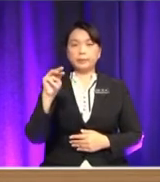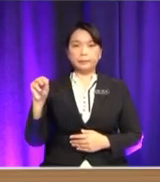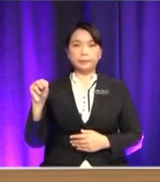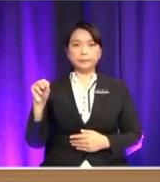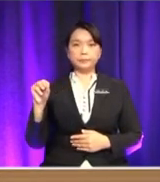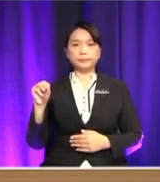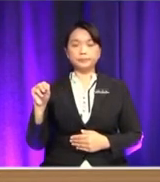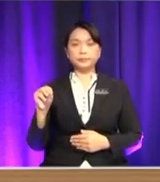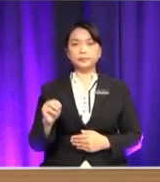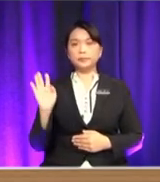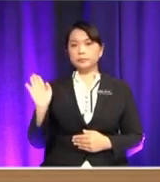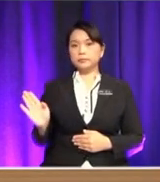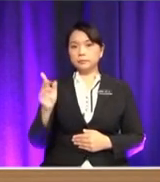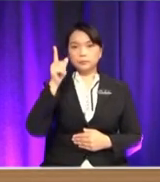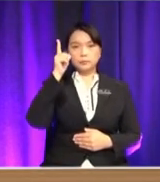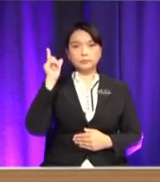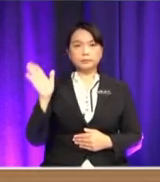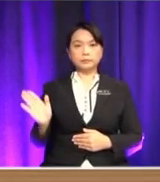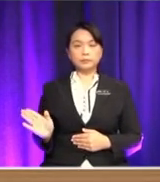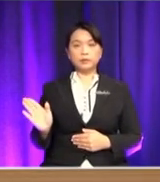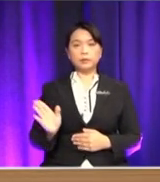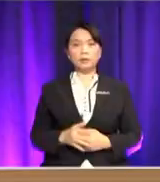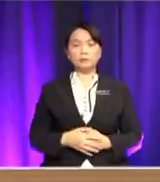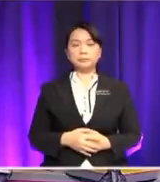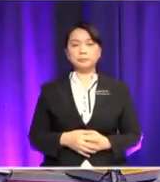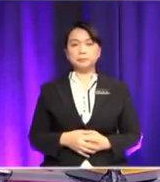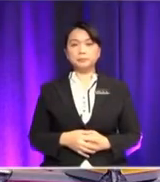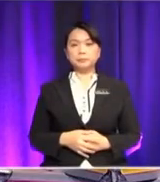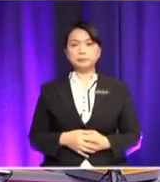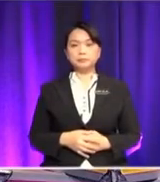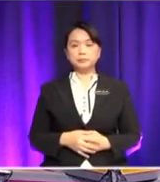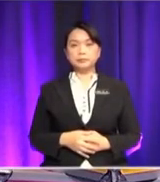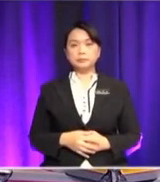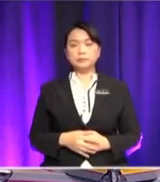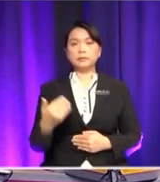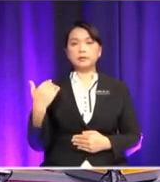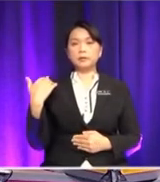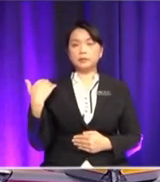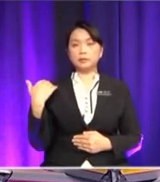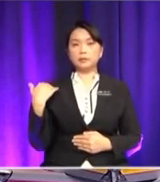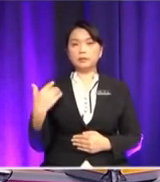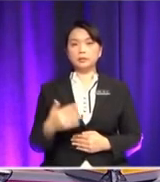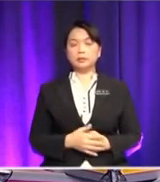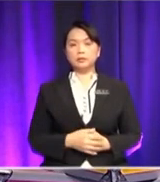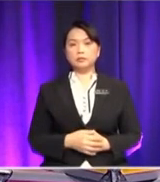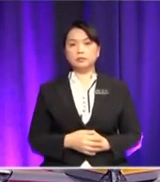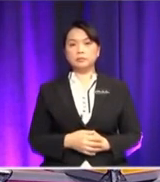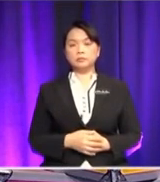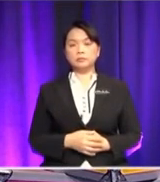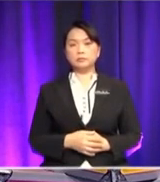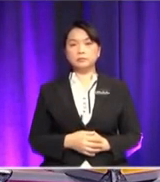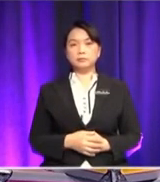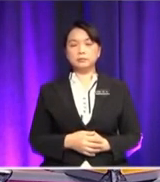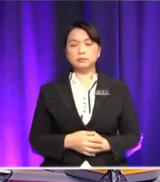maksudnya zat termasuk sekali dengan rangka pintu ke kemudian ada cermin pintu belansa yang